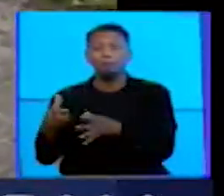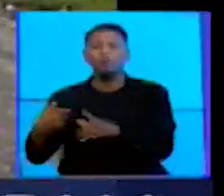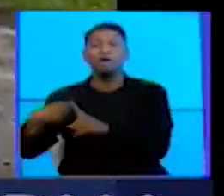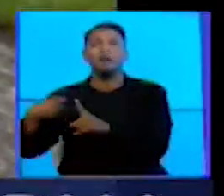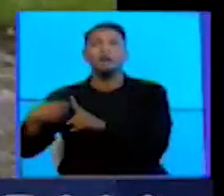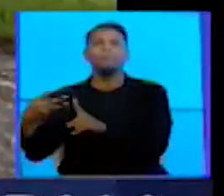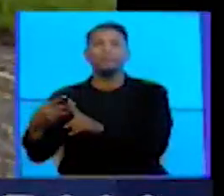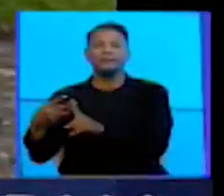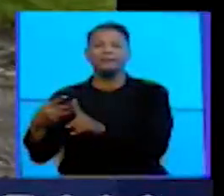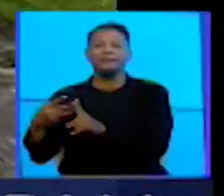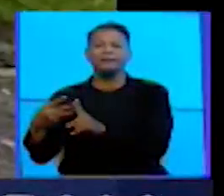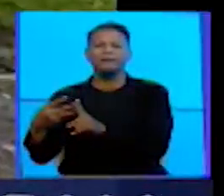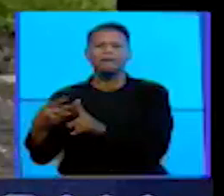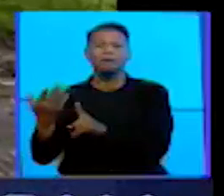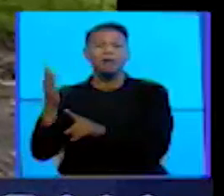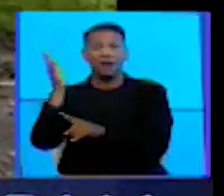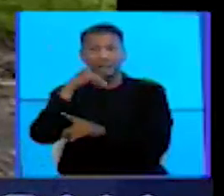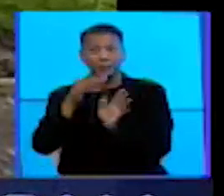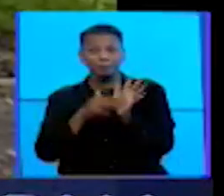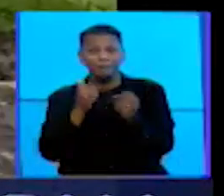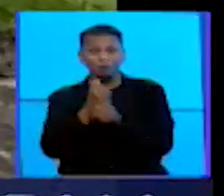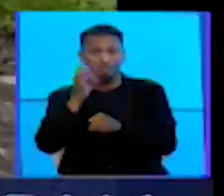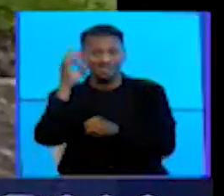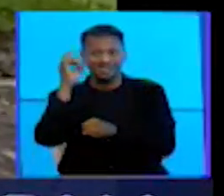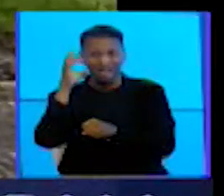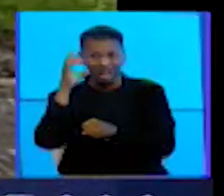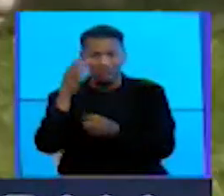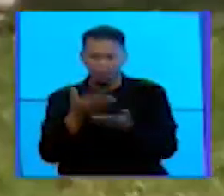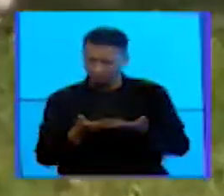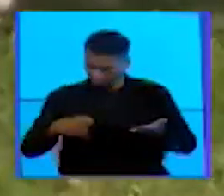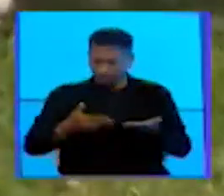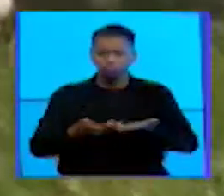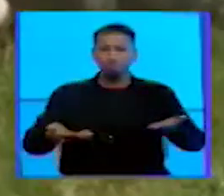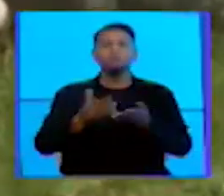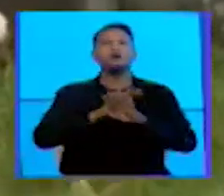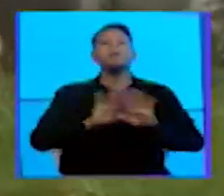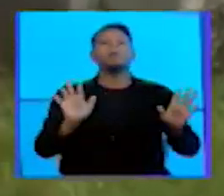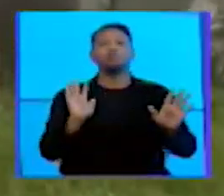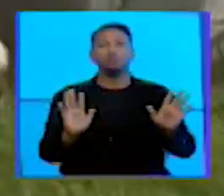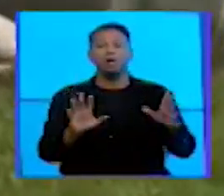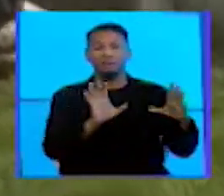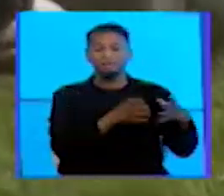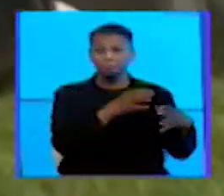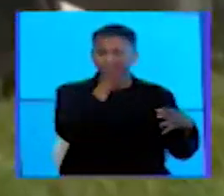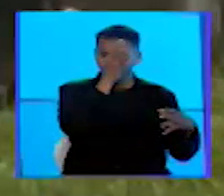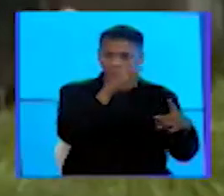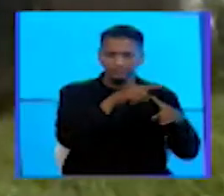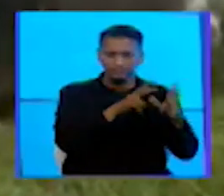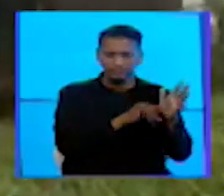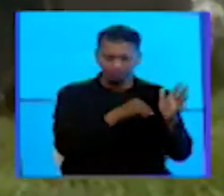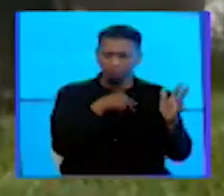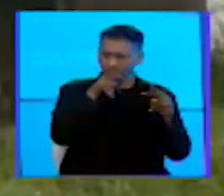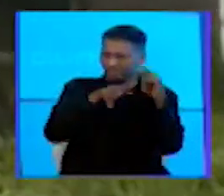Hingga Minggu siang, situasi kota Ilaga aman dan kondusif. Aparat gabungan terus bersiaga dan menggelar patroli rutin.